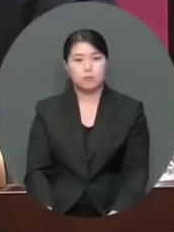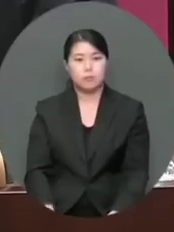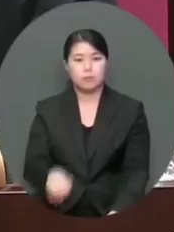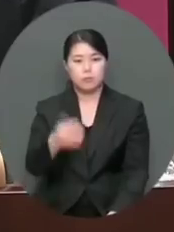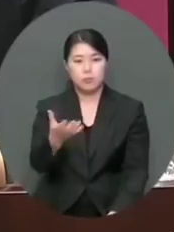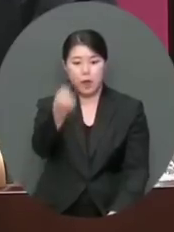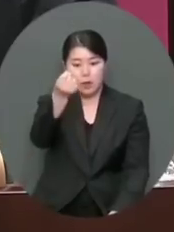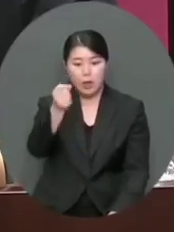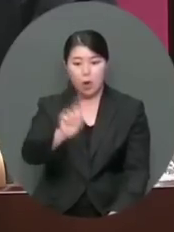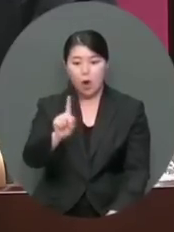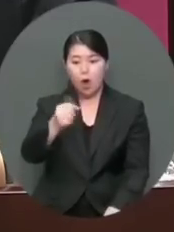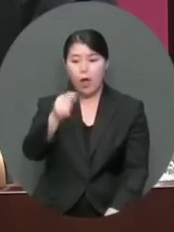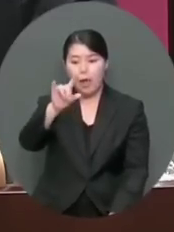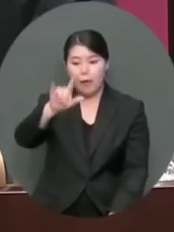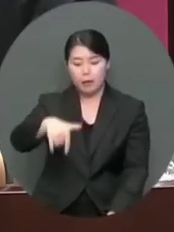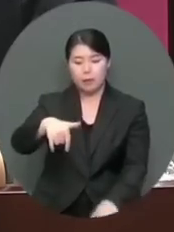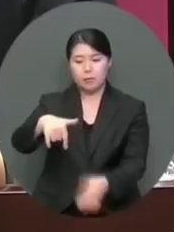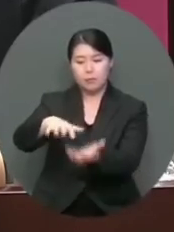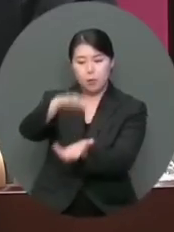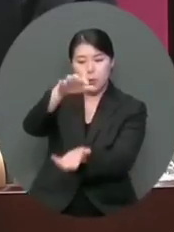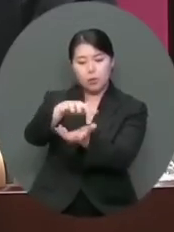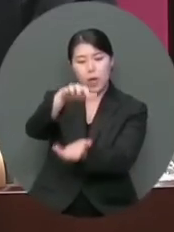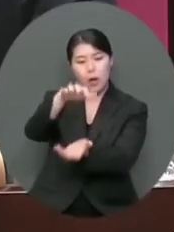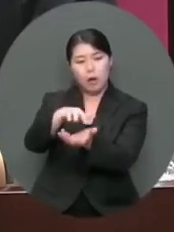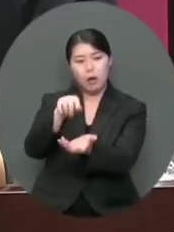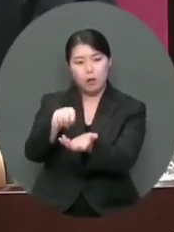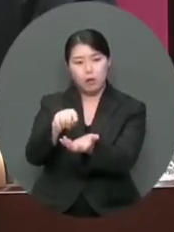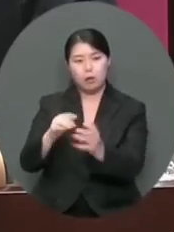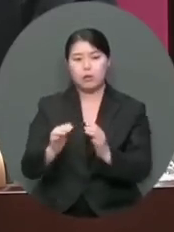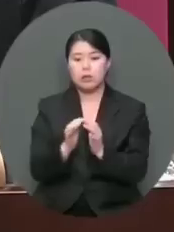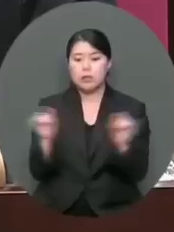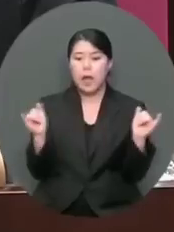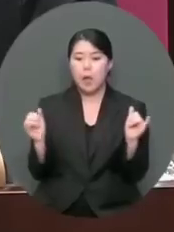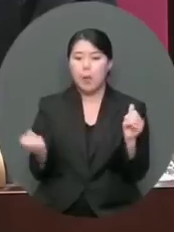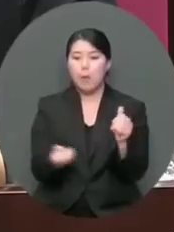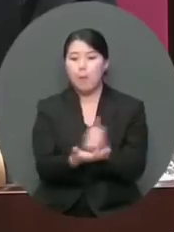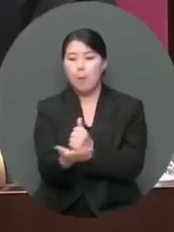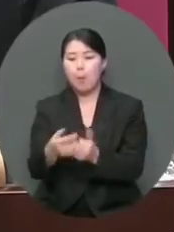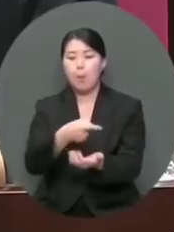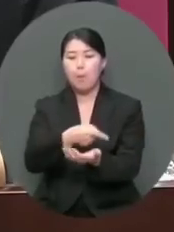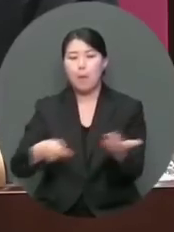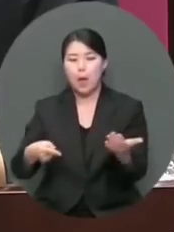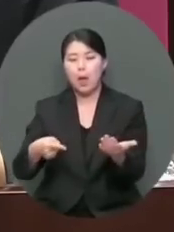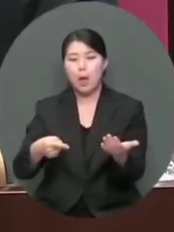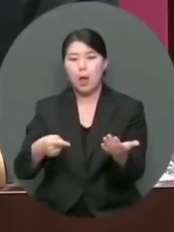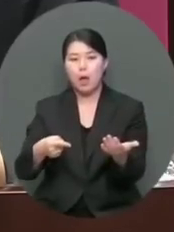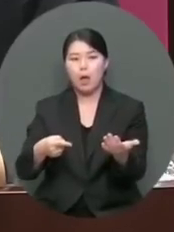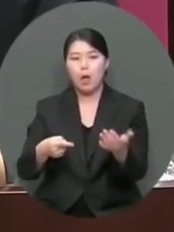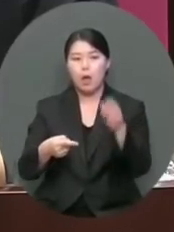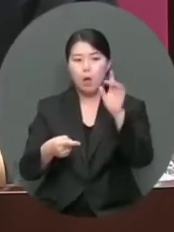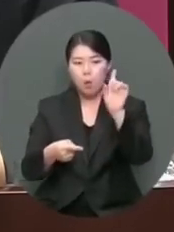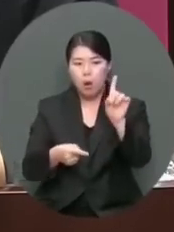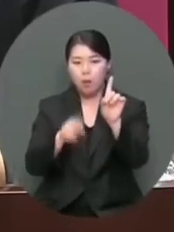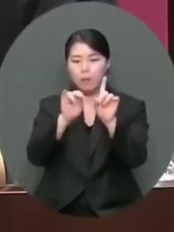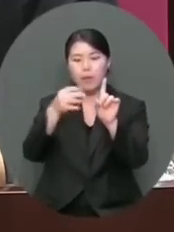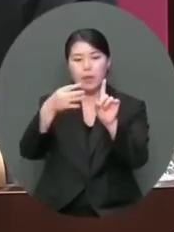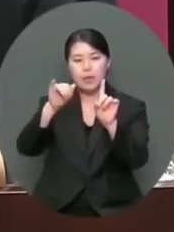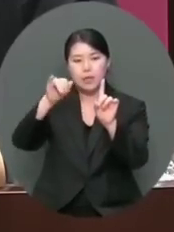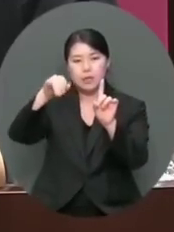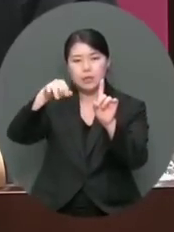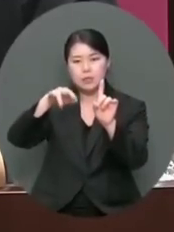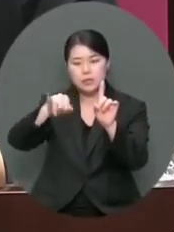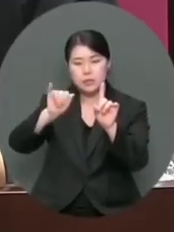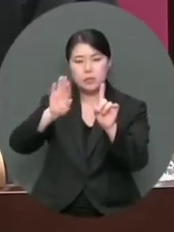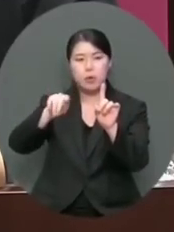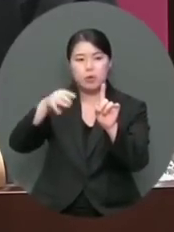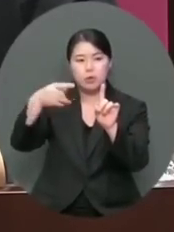핵 방사능 용량은 인간에게 미치는 원 밀리 시버트 미만일 겁니다.